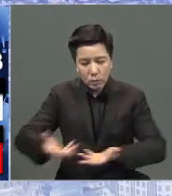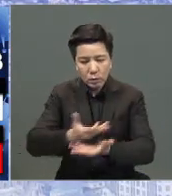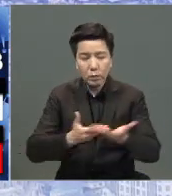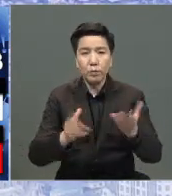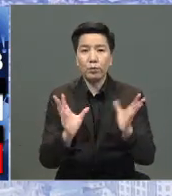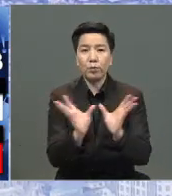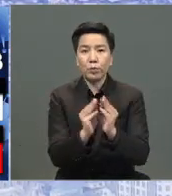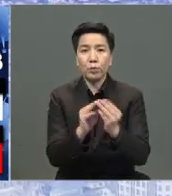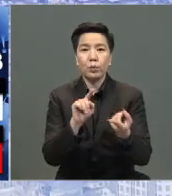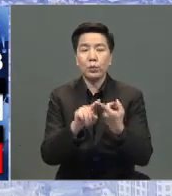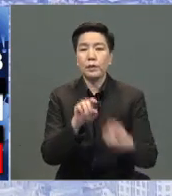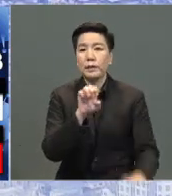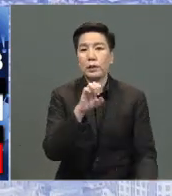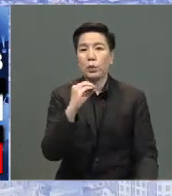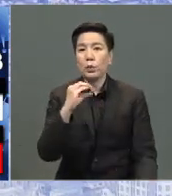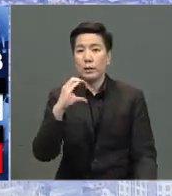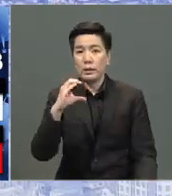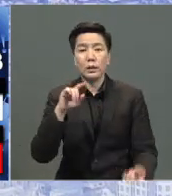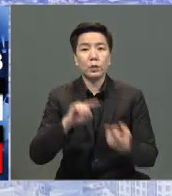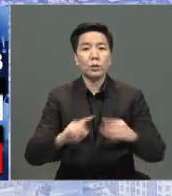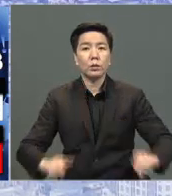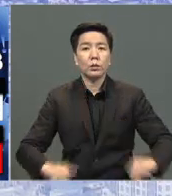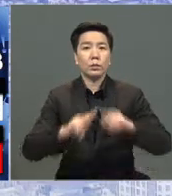คนเนี่ยนะครับก็ก็อย่างเงี้ยแต่เราไปตรวจเขาเราถึงไปเจอนะครับมาตรการนี้ก็นั่งคุยกันพูดคุยกันในกลุ่มที่ประชุมของที่thongyoo 4